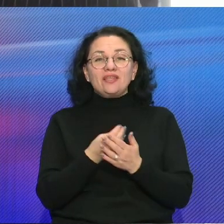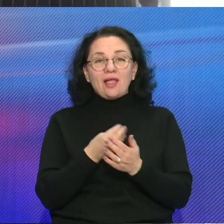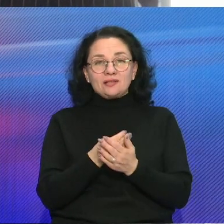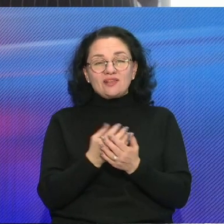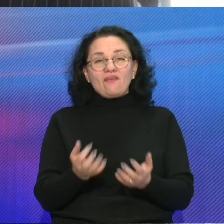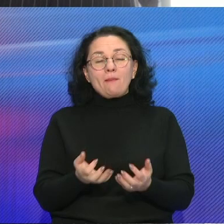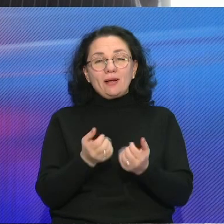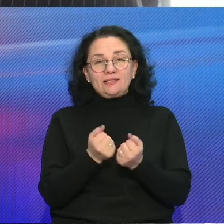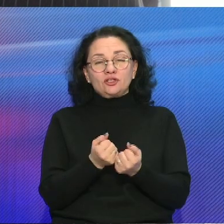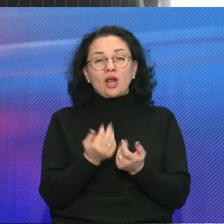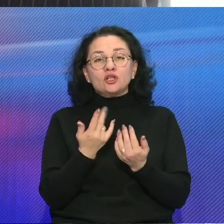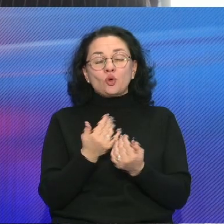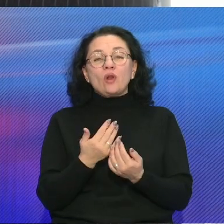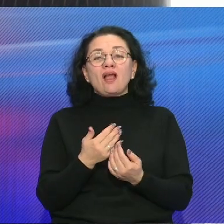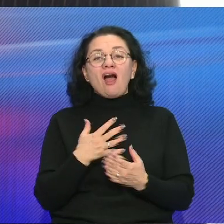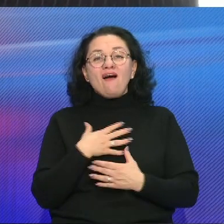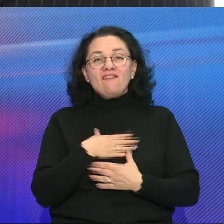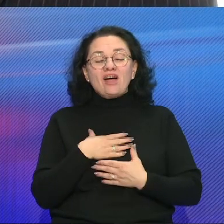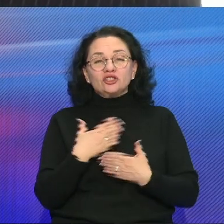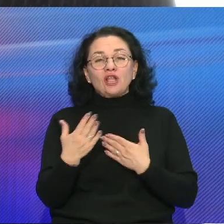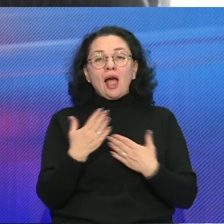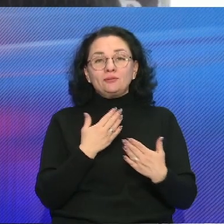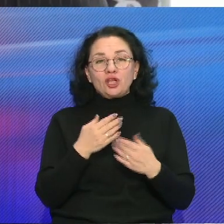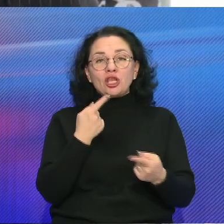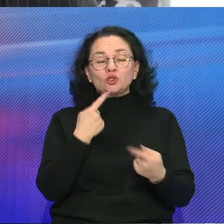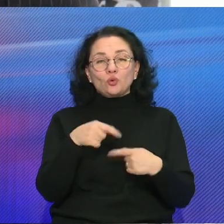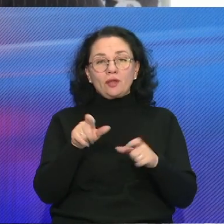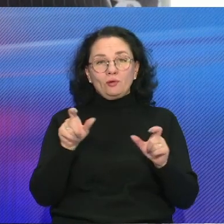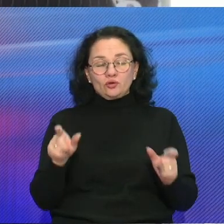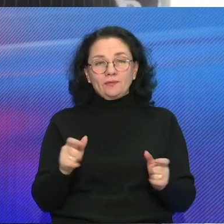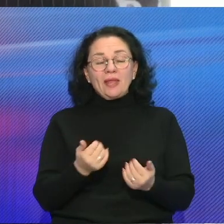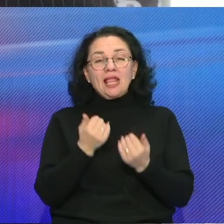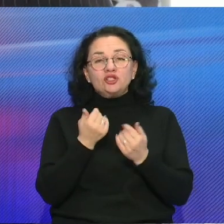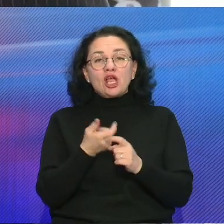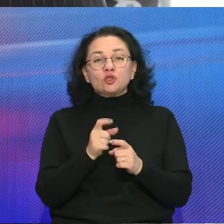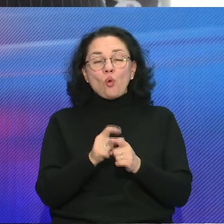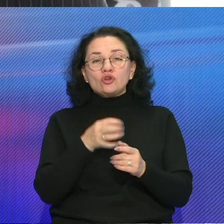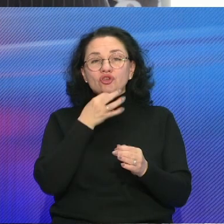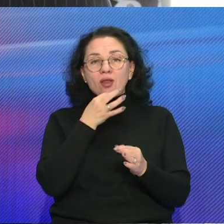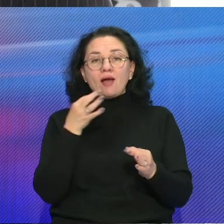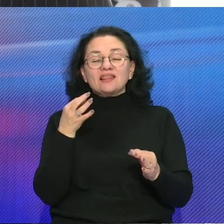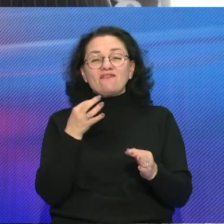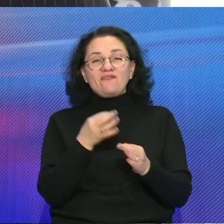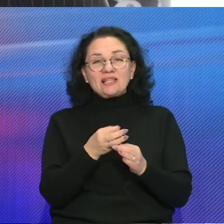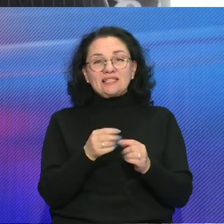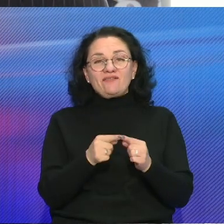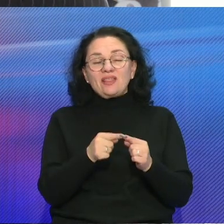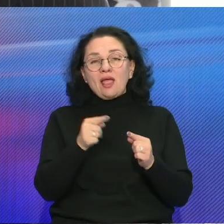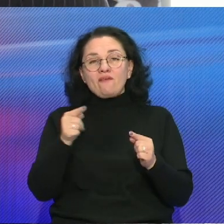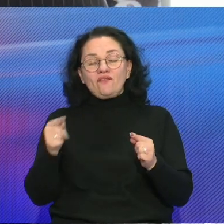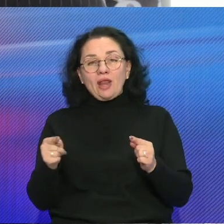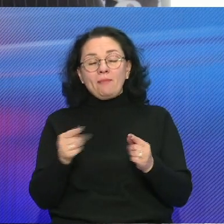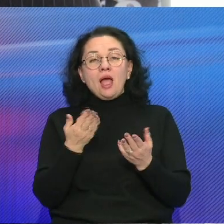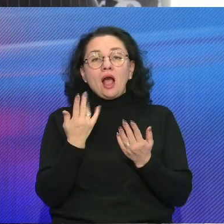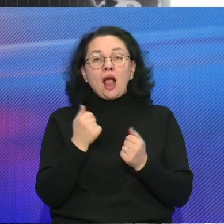с руководителями. Ну и, безусловно, наступил такой ответственный этап, как вот подготовка к этой уже задаче на следующий